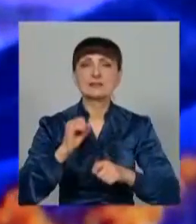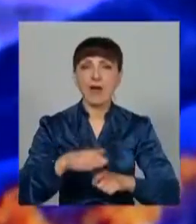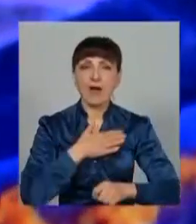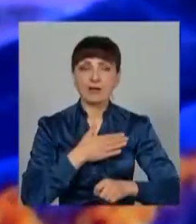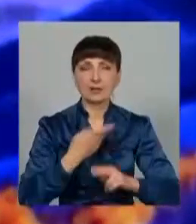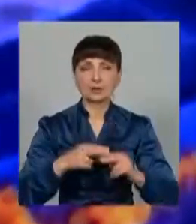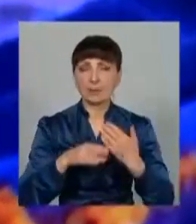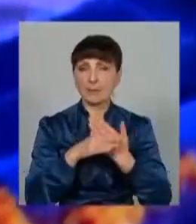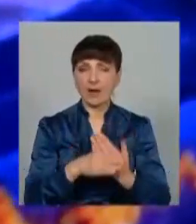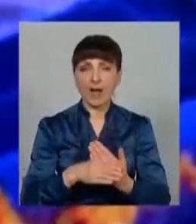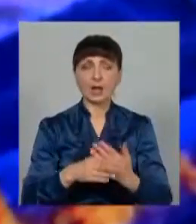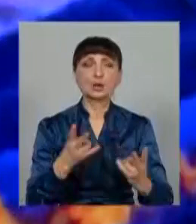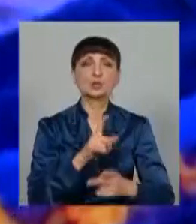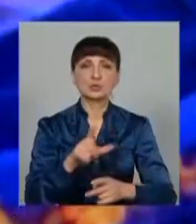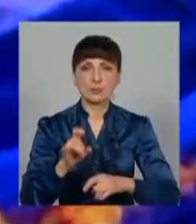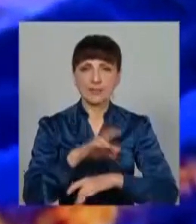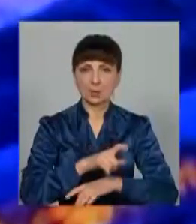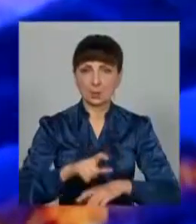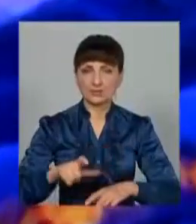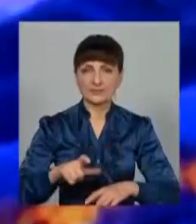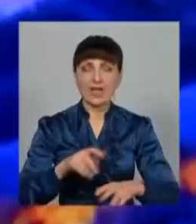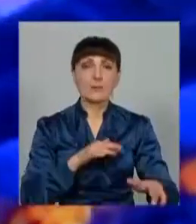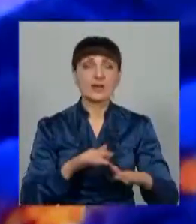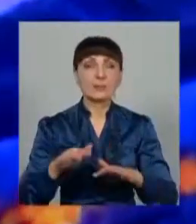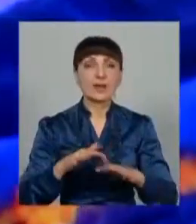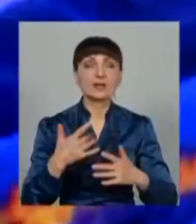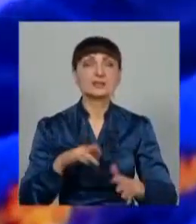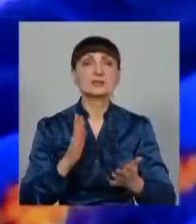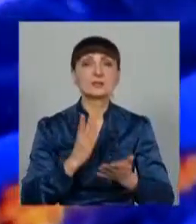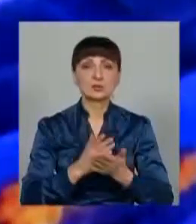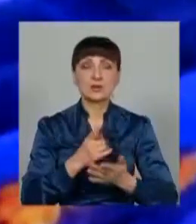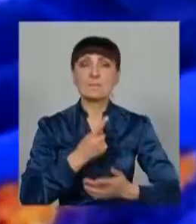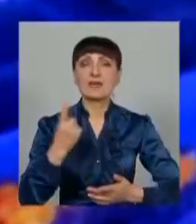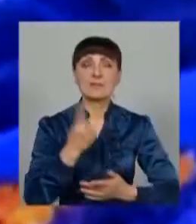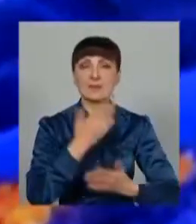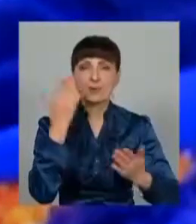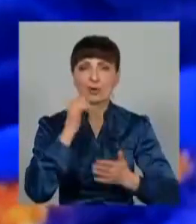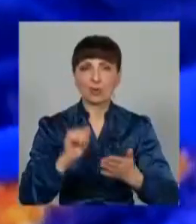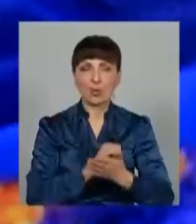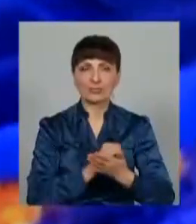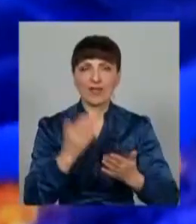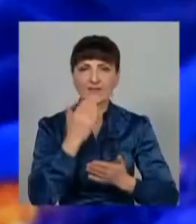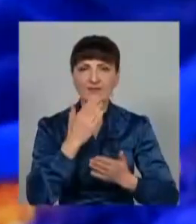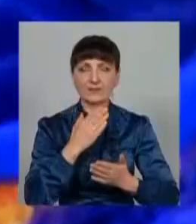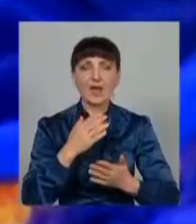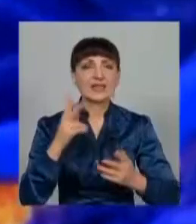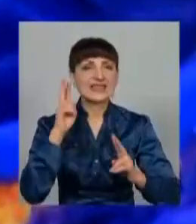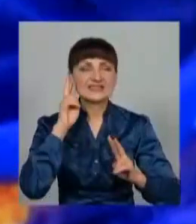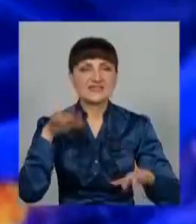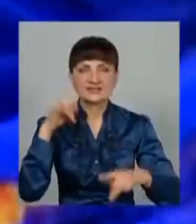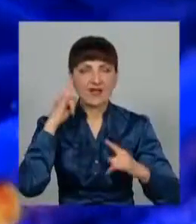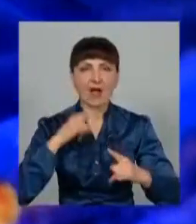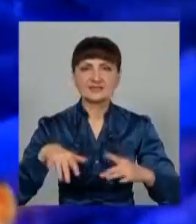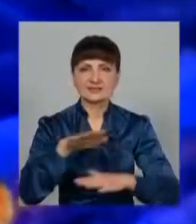оказали существенную поддержку нуждающимся. В рамках мероприятия прошел и премьерный показ документального фильма «Неизведанный Казахстан».